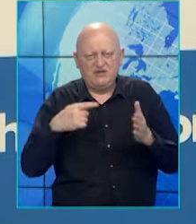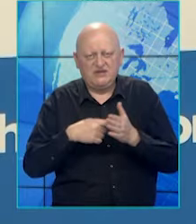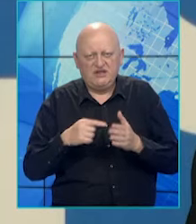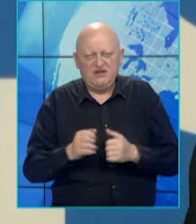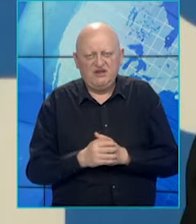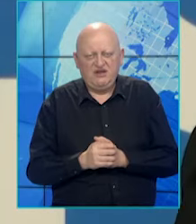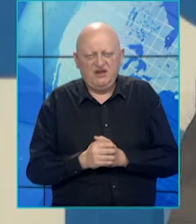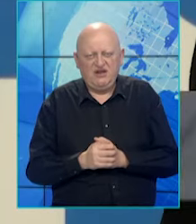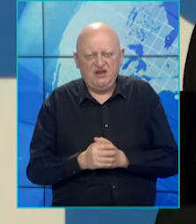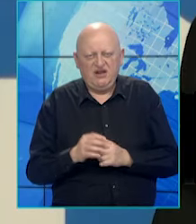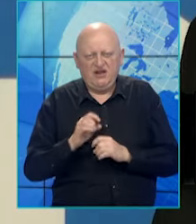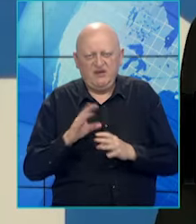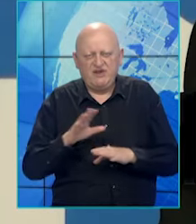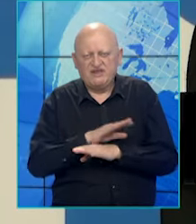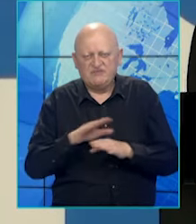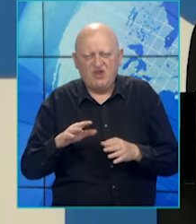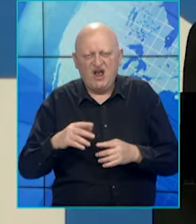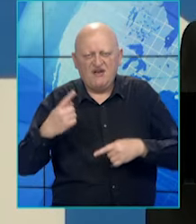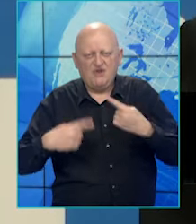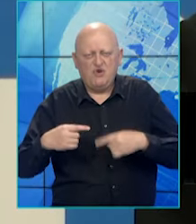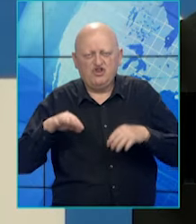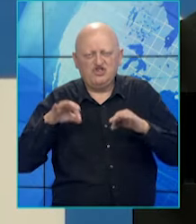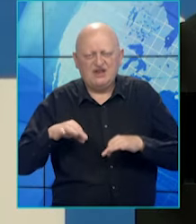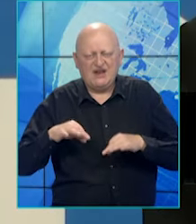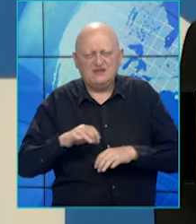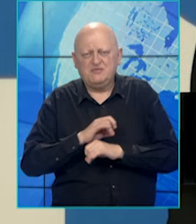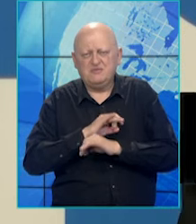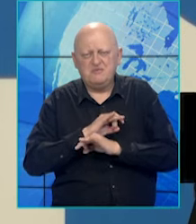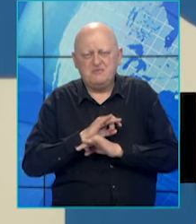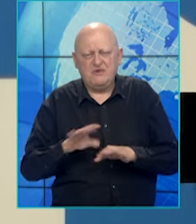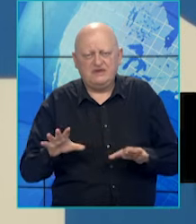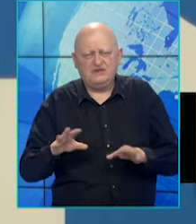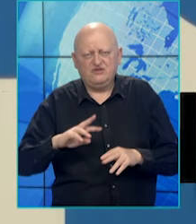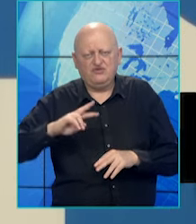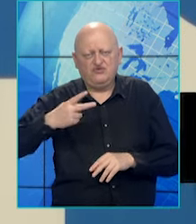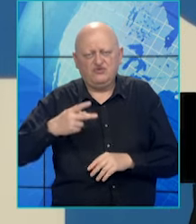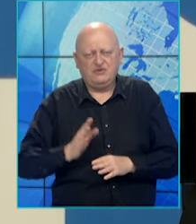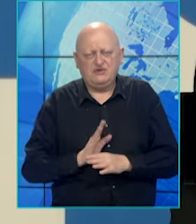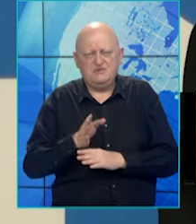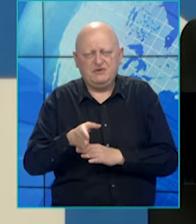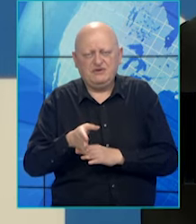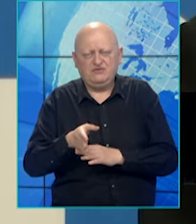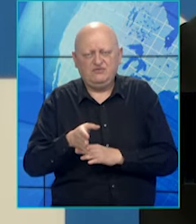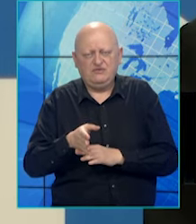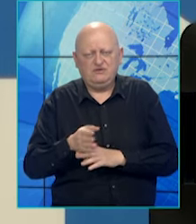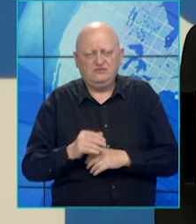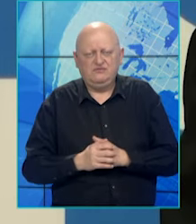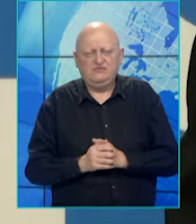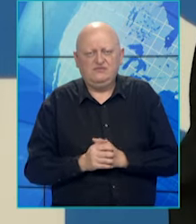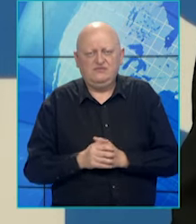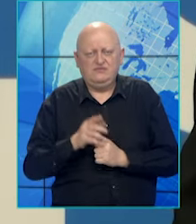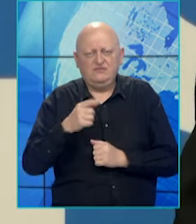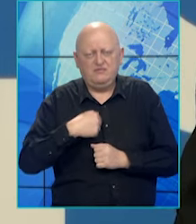cilju. Bez bilo kakvih političkih igara, bez bilo kakvih drugačijih pristupa,